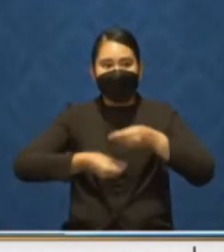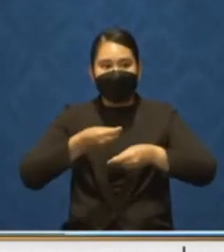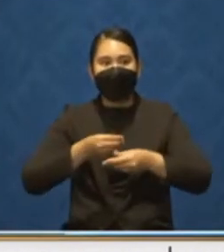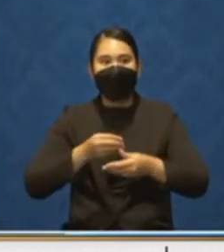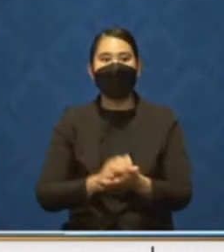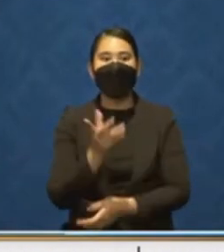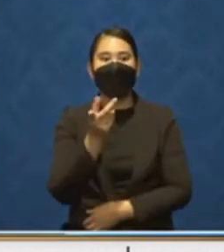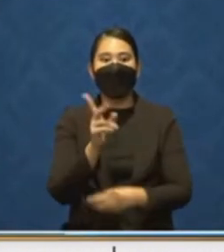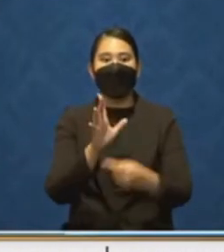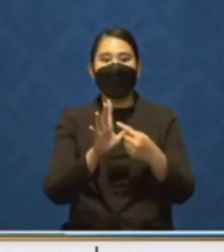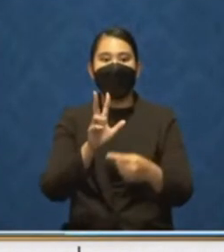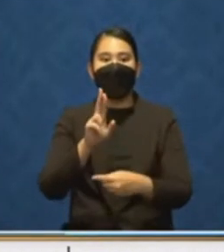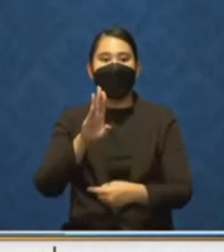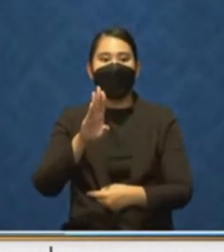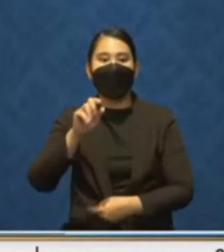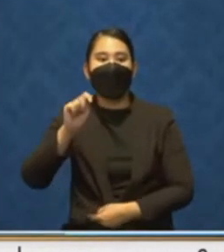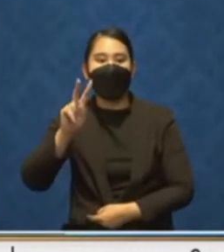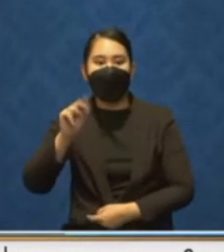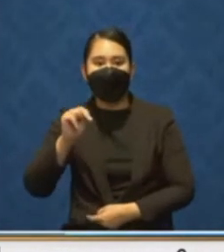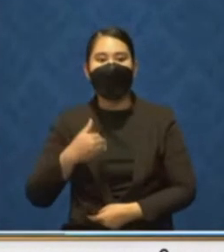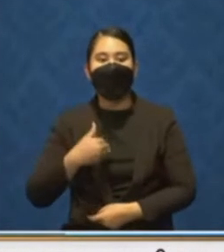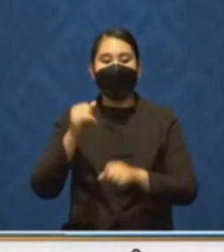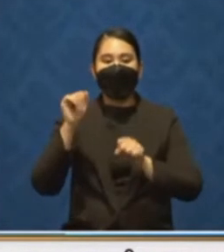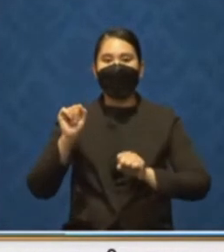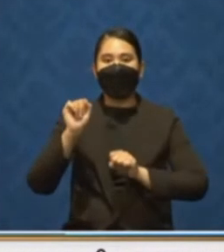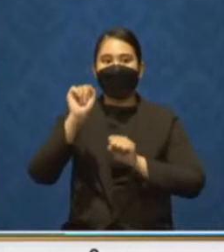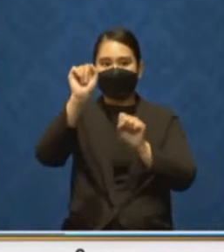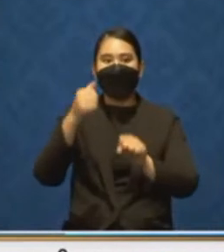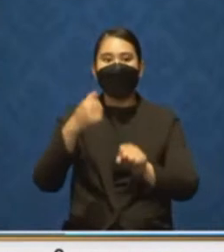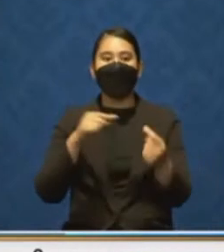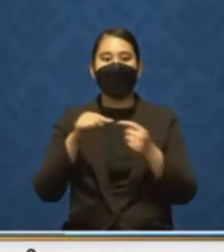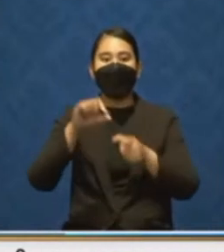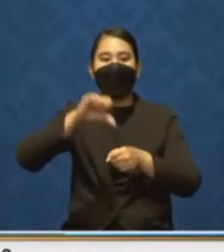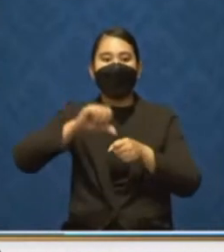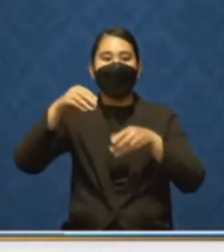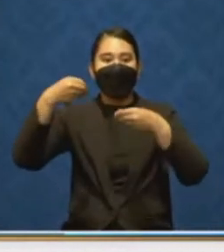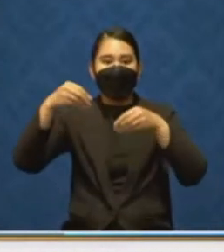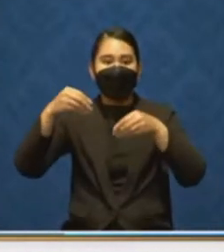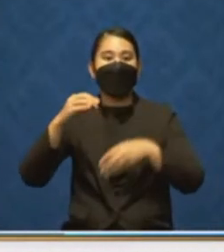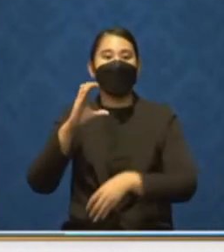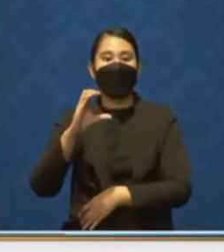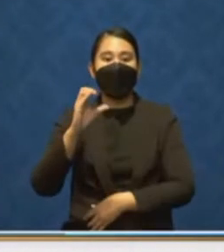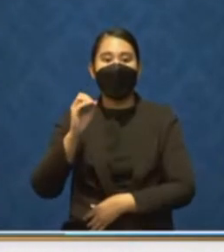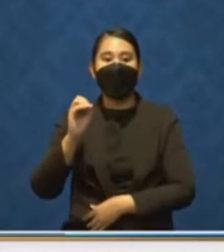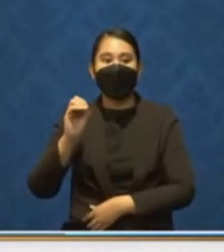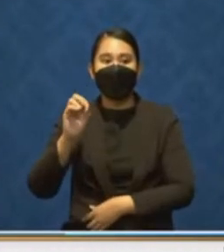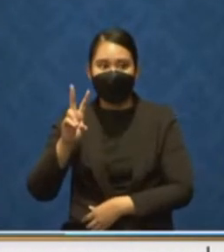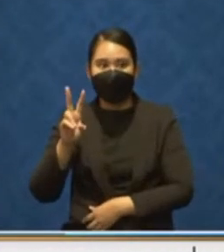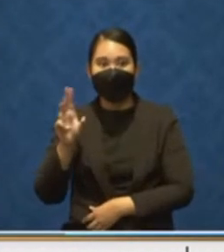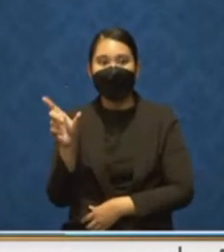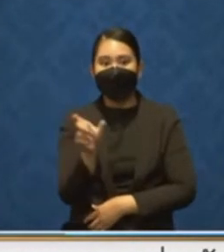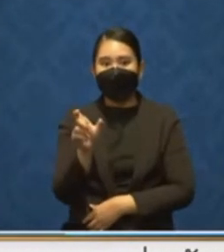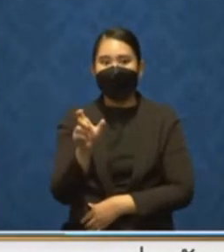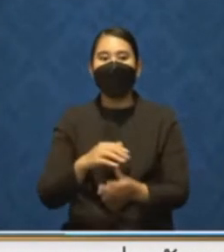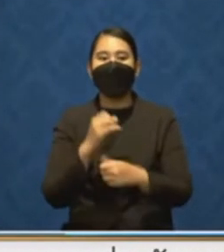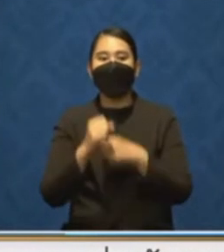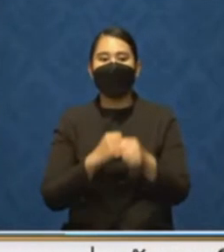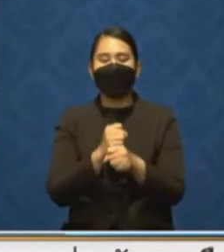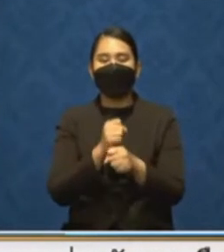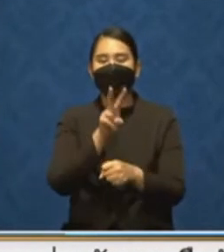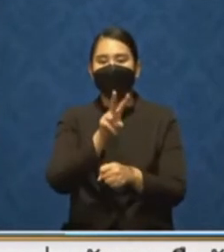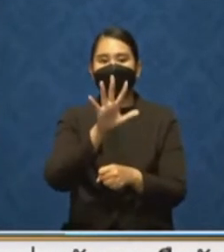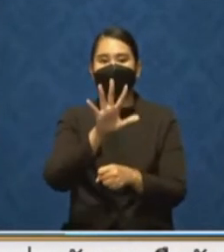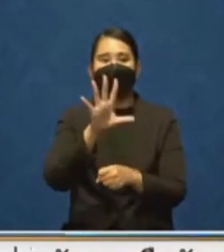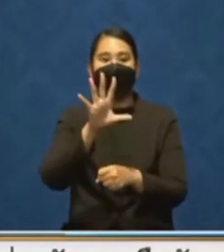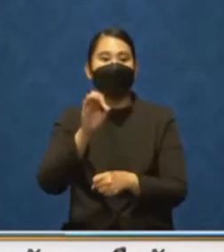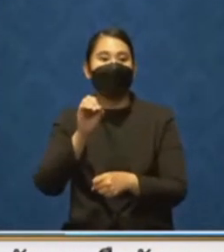นะครับแล้วได้ประกายกำหนดเป้าหมายการปล่อยก๊าซเรือนกระจก to Twoมีเป้าหมายความการถ่ายคาร์บอนในปี 2593มัน